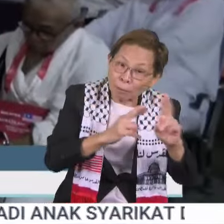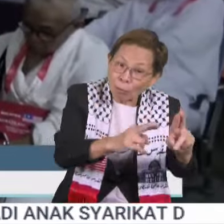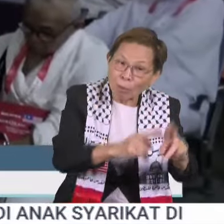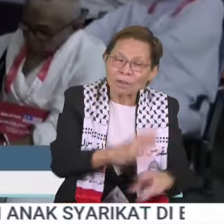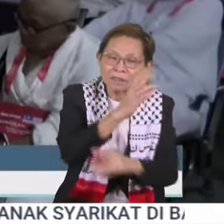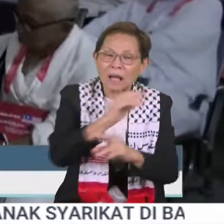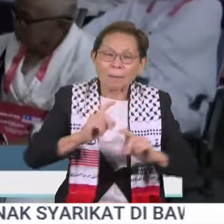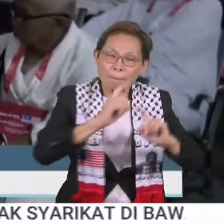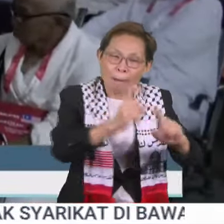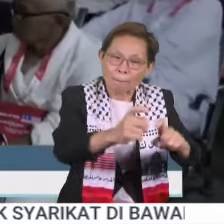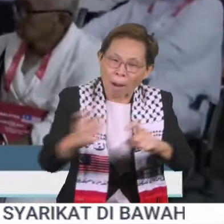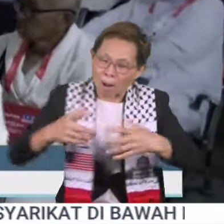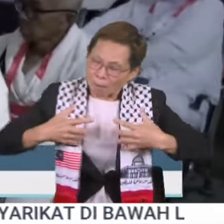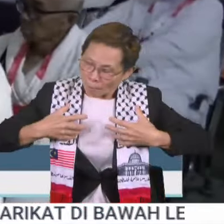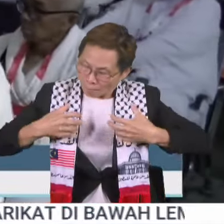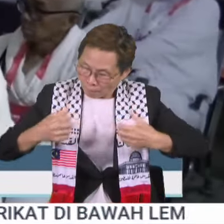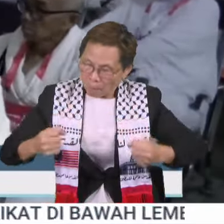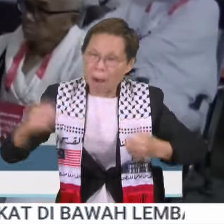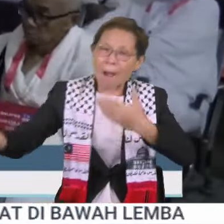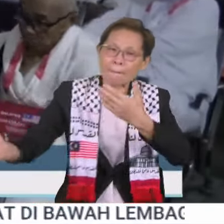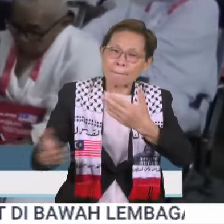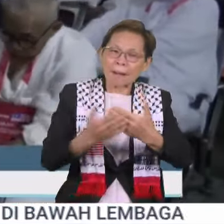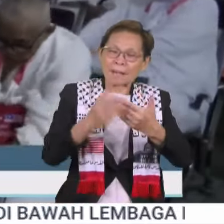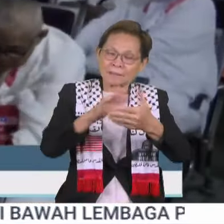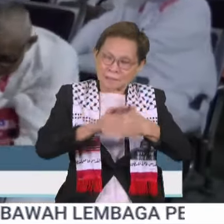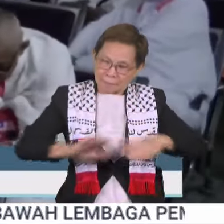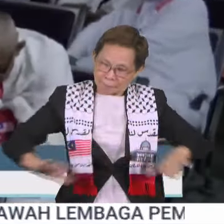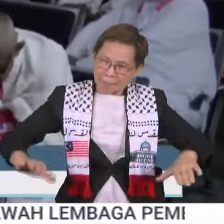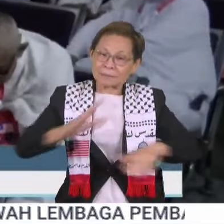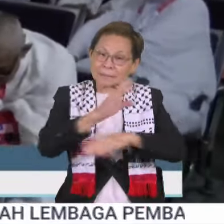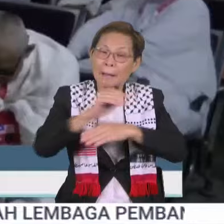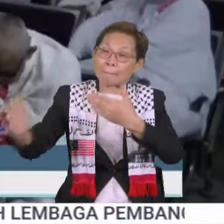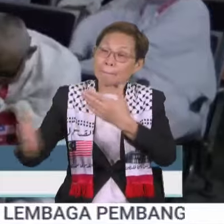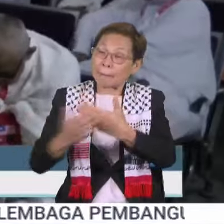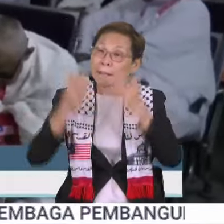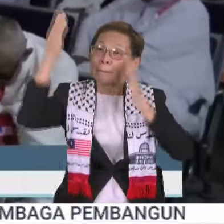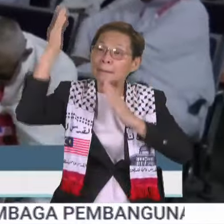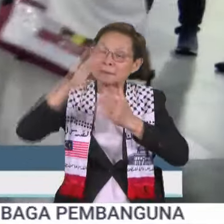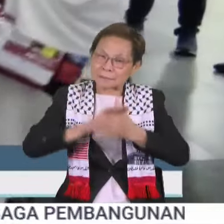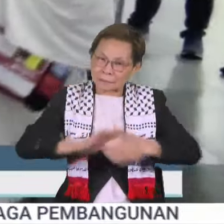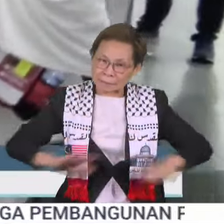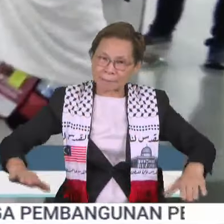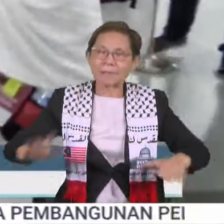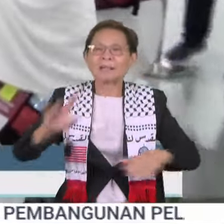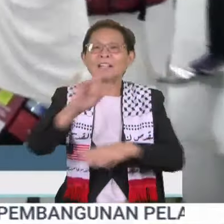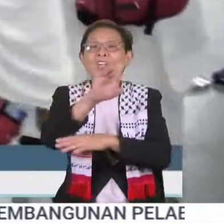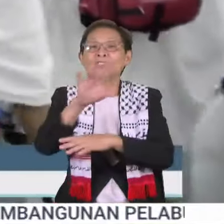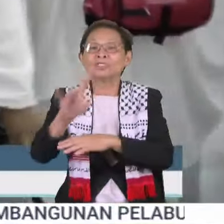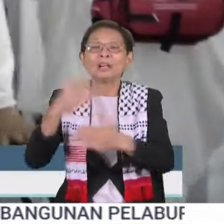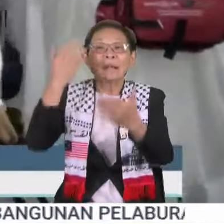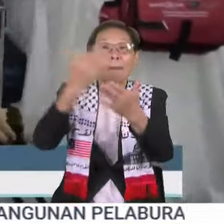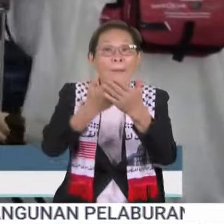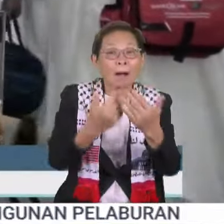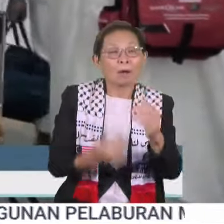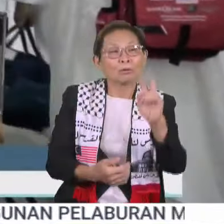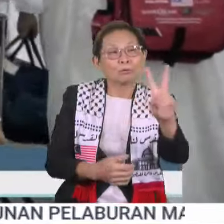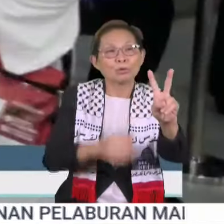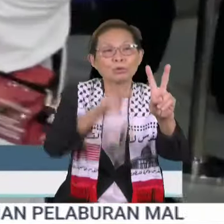kesihatan dan semua sebab kembali dengan selamat dan pergi dengan selamat insyaAllah. Setakat ini